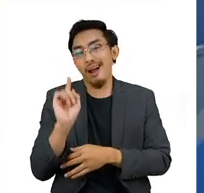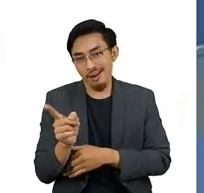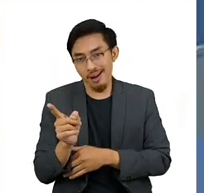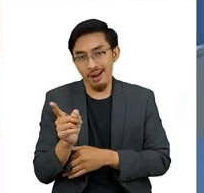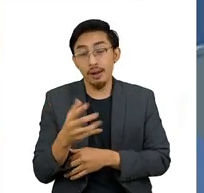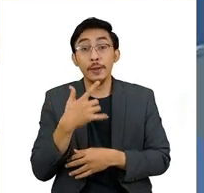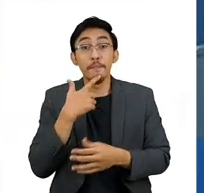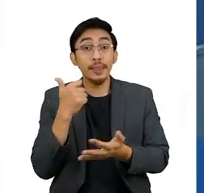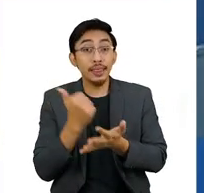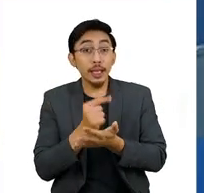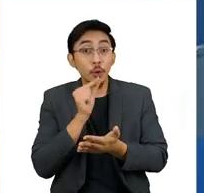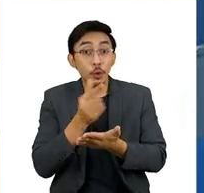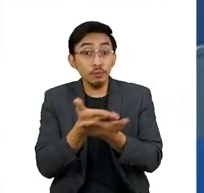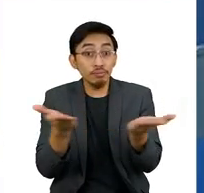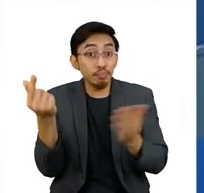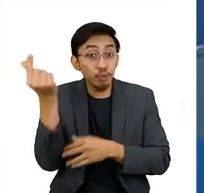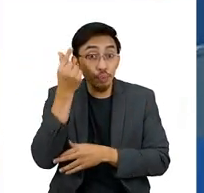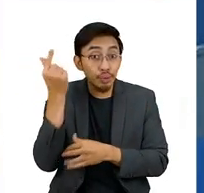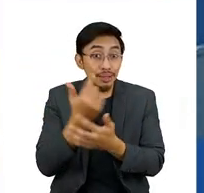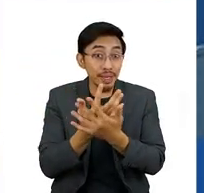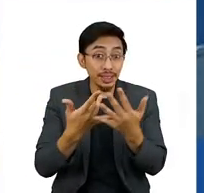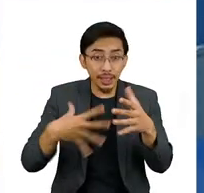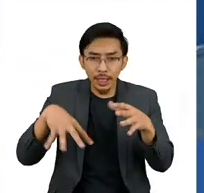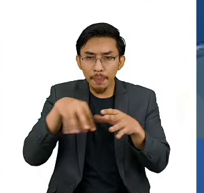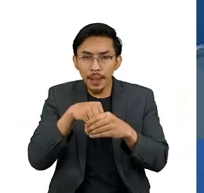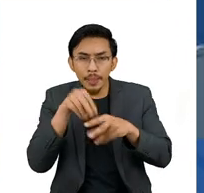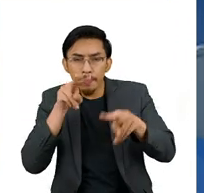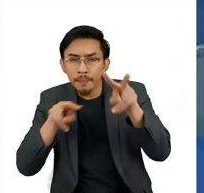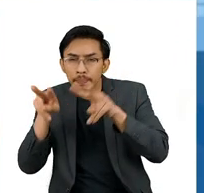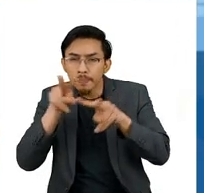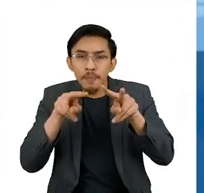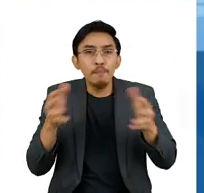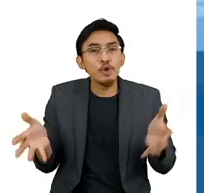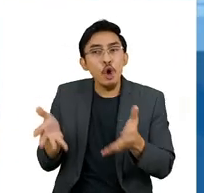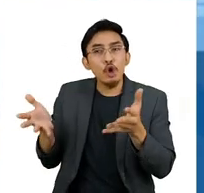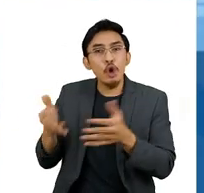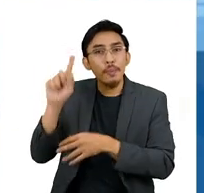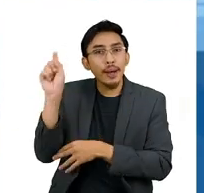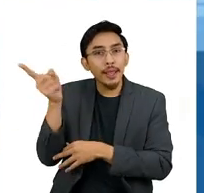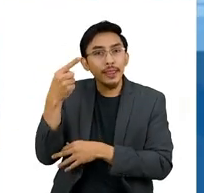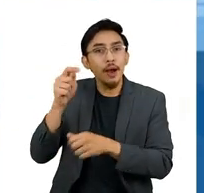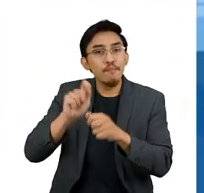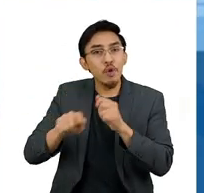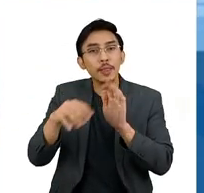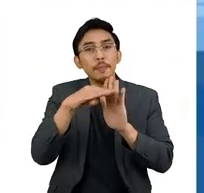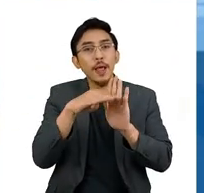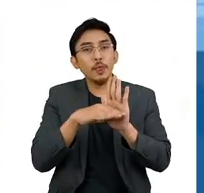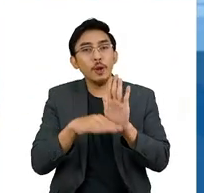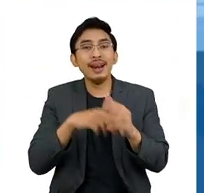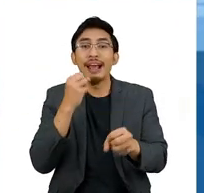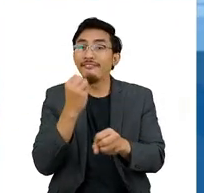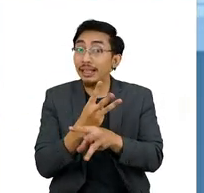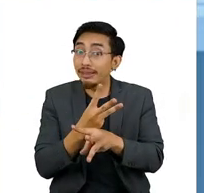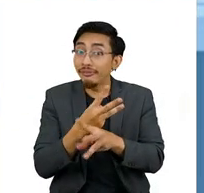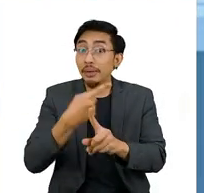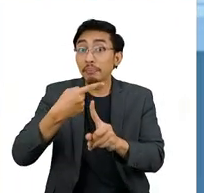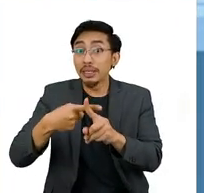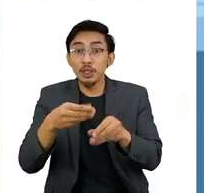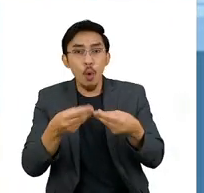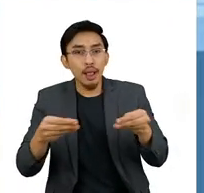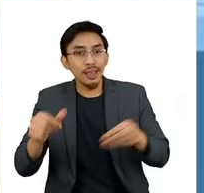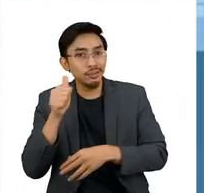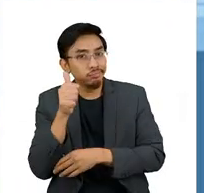bagi publik atau masyarakat untuk terlibat dalam pengawasan dan mendorong pemerintah menerbitkan peraturan yang efektif dan berkualitas